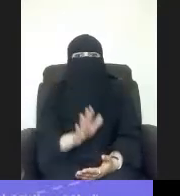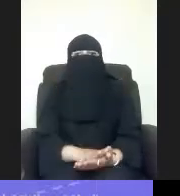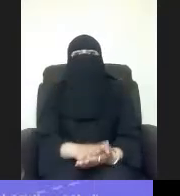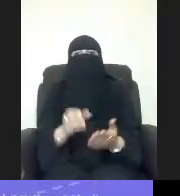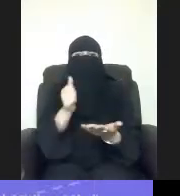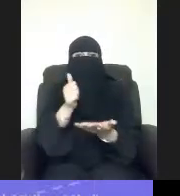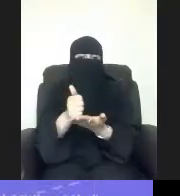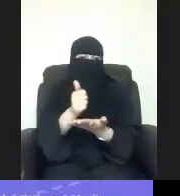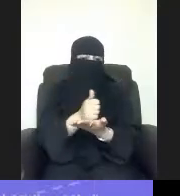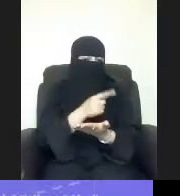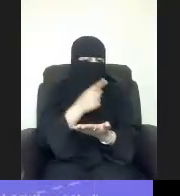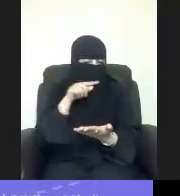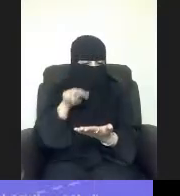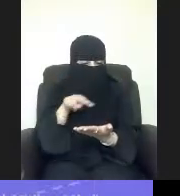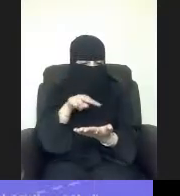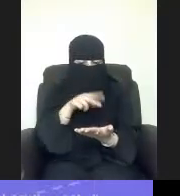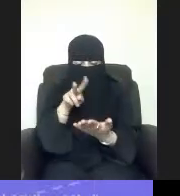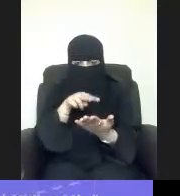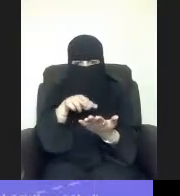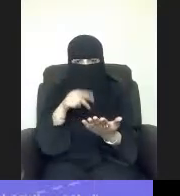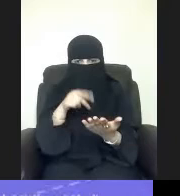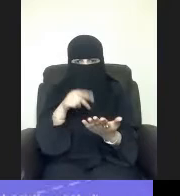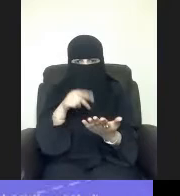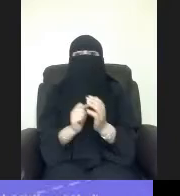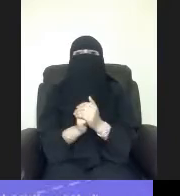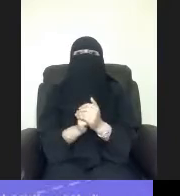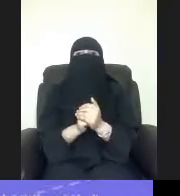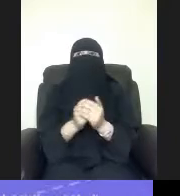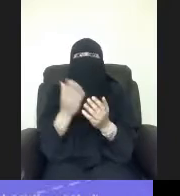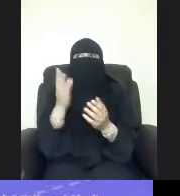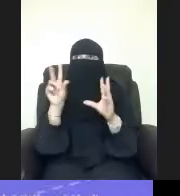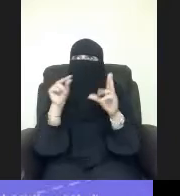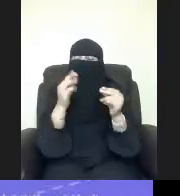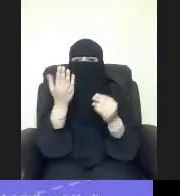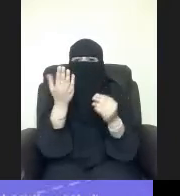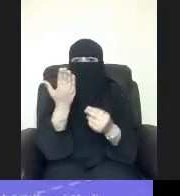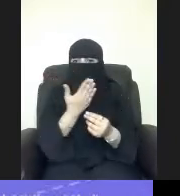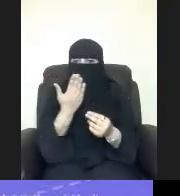يسمى بالميتا أناليزيس ستوديز، دراسات التحليل البعدي،